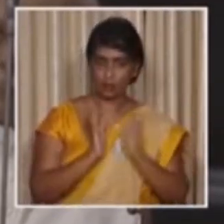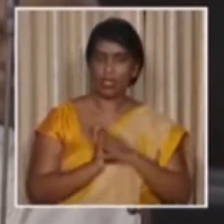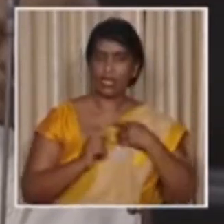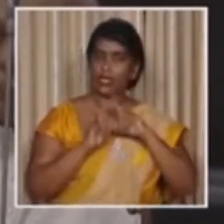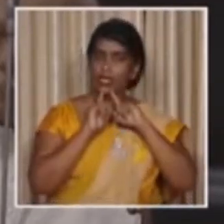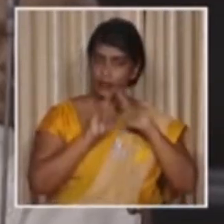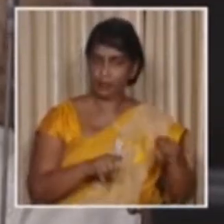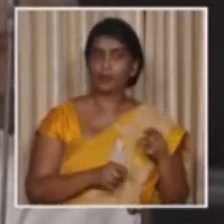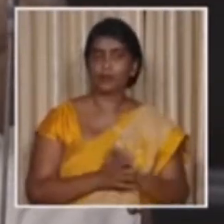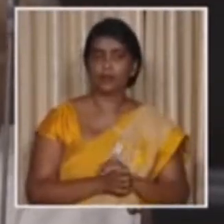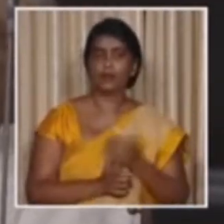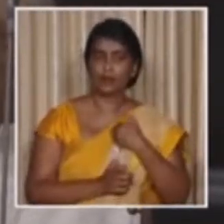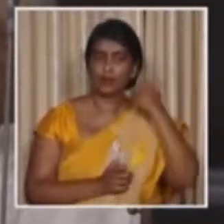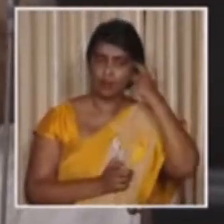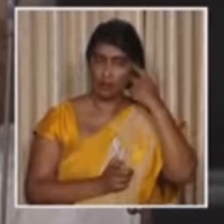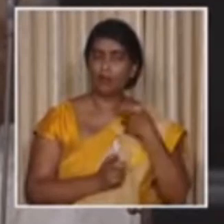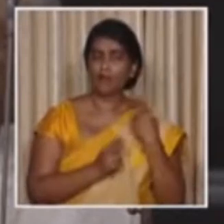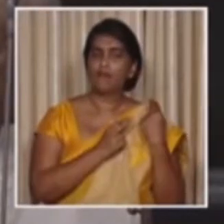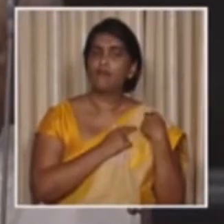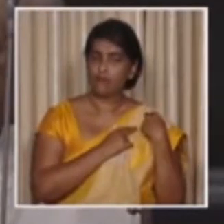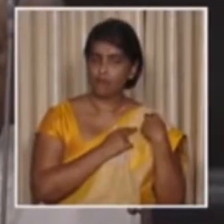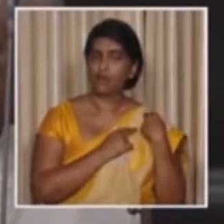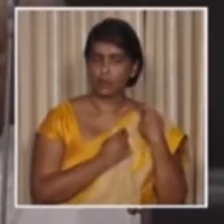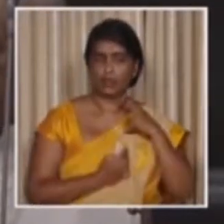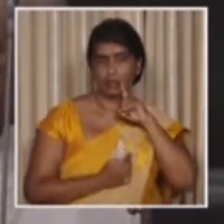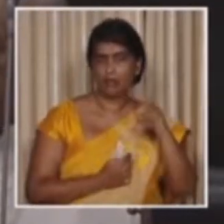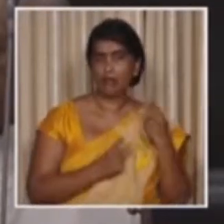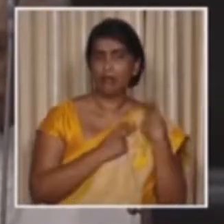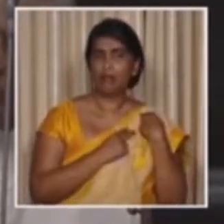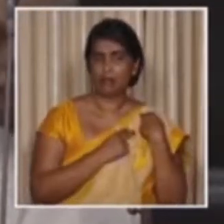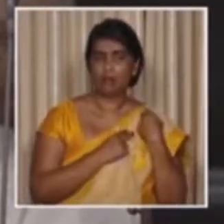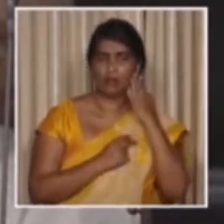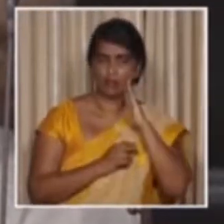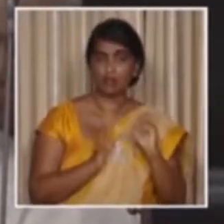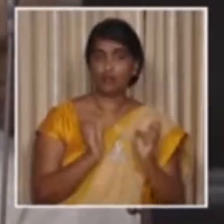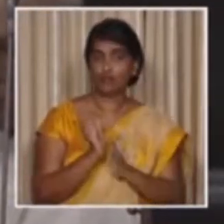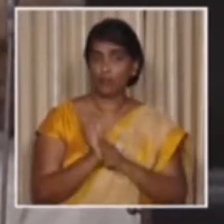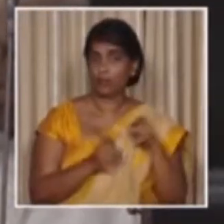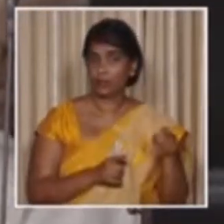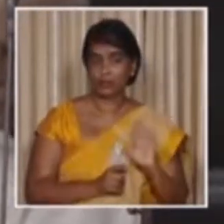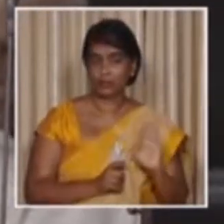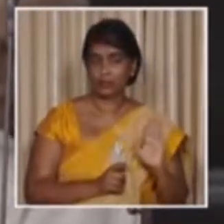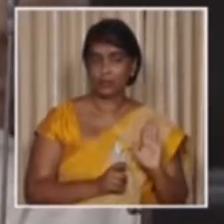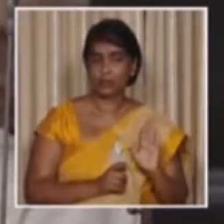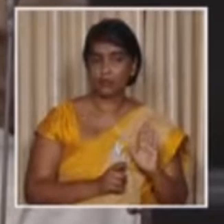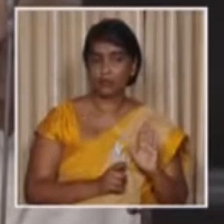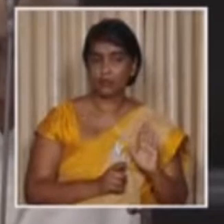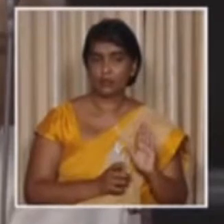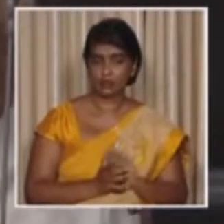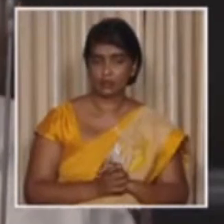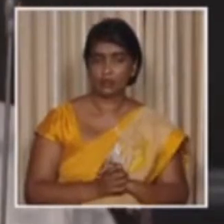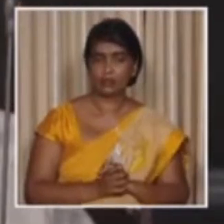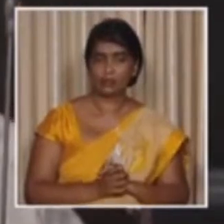කිව්වා. මොකද මං හිතුවා මට ඒක යුතුයකමක් තියෙනවා එයාට කියන්න සාමාන්‍ය කොමිසමක් නෙමෙයි මේක. මේක නිකන් කැටේක